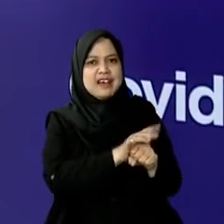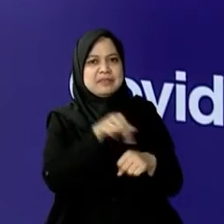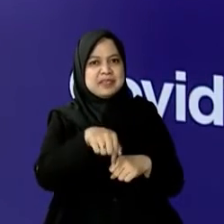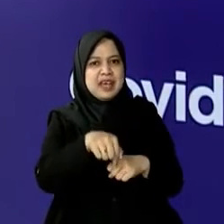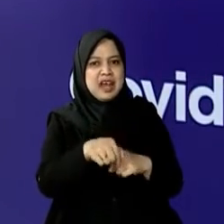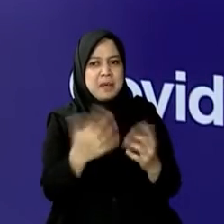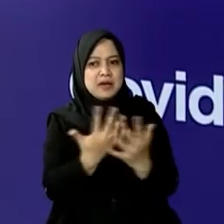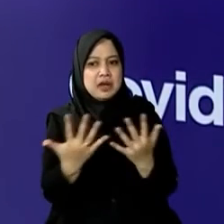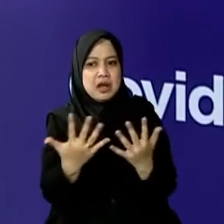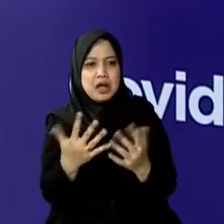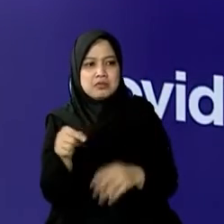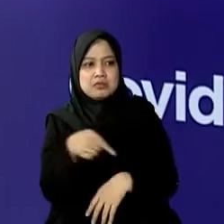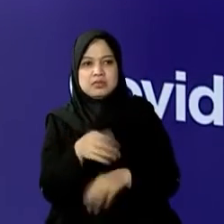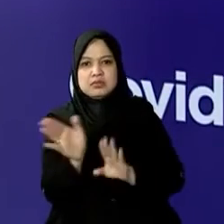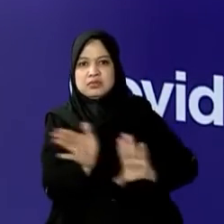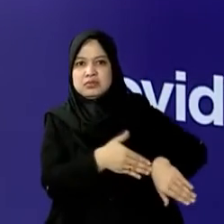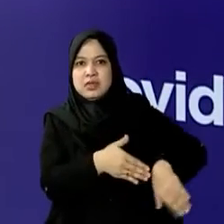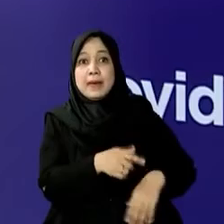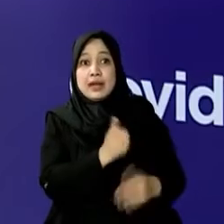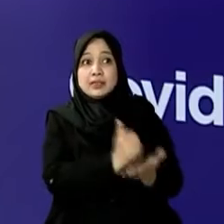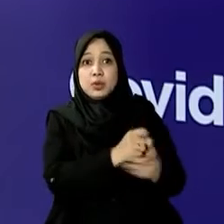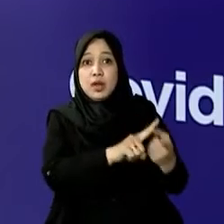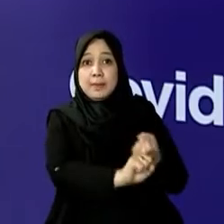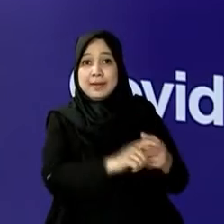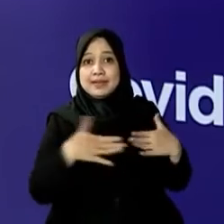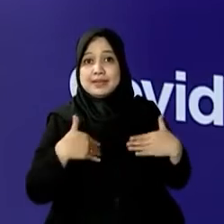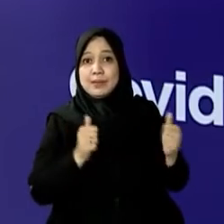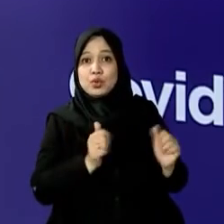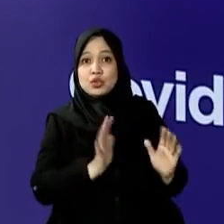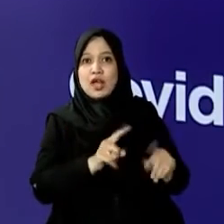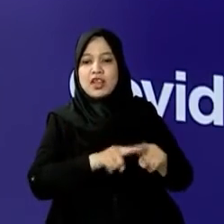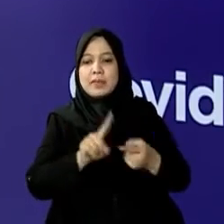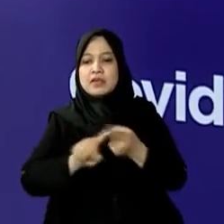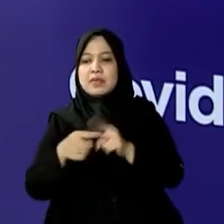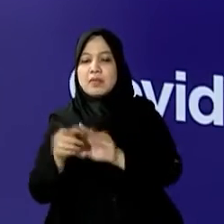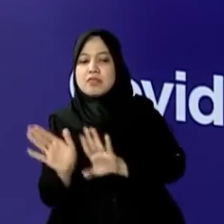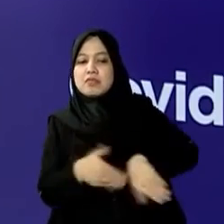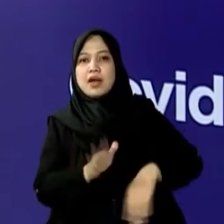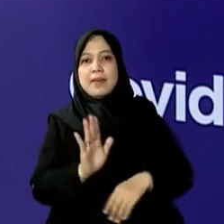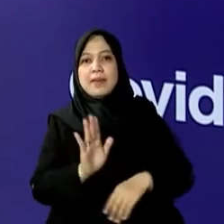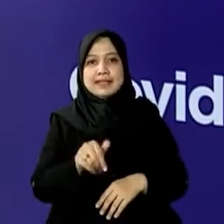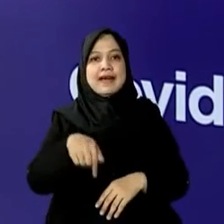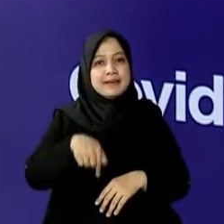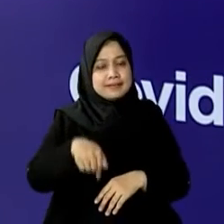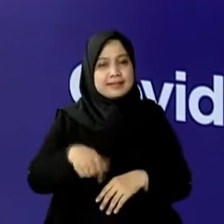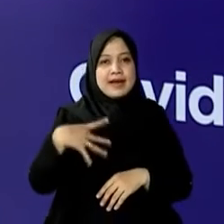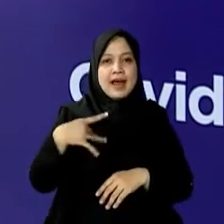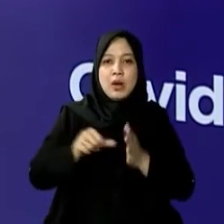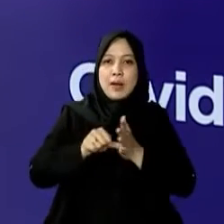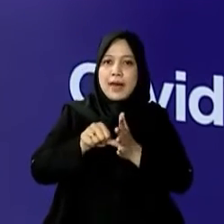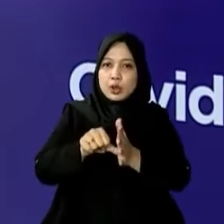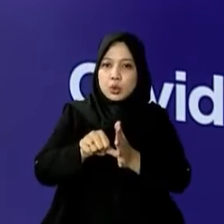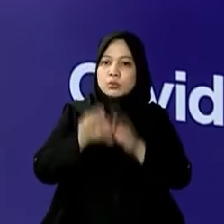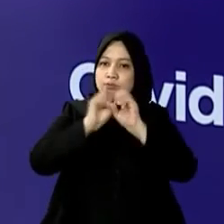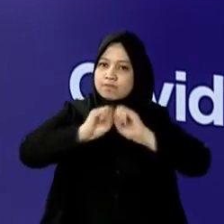gue mau deket terlalu padahal dia udah sembuh gitu nah ini adalah tugas Bagaimana relawan juga bisa mengedukasi teman-teman ataupun